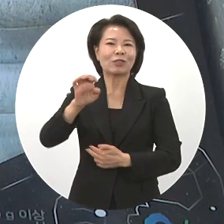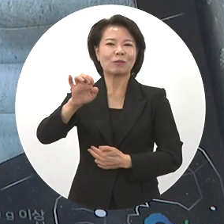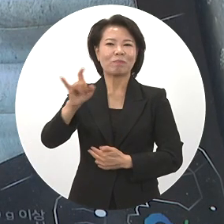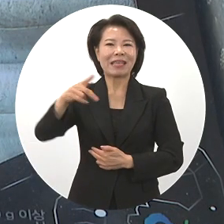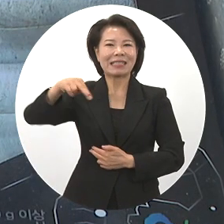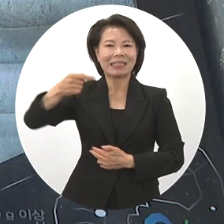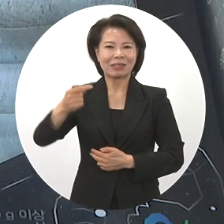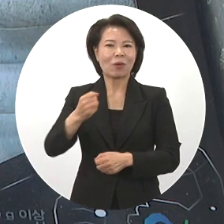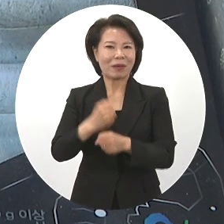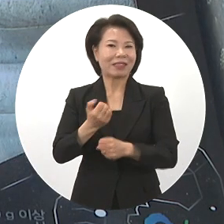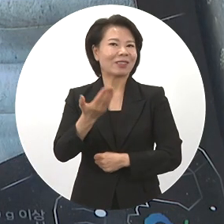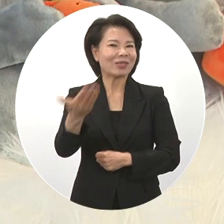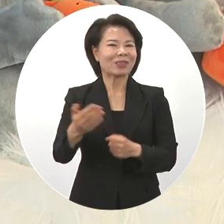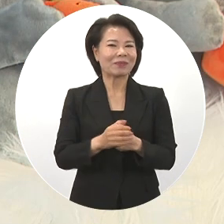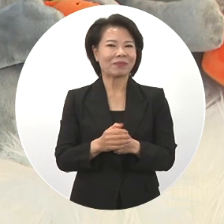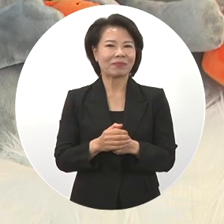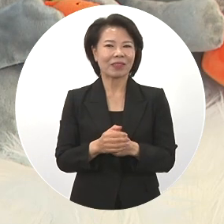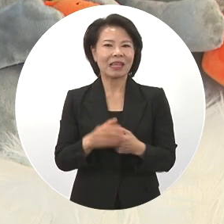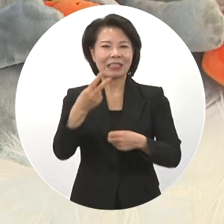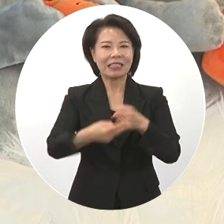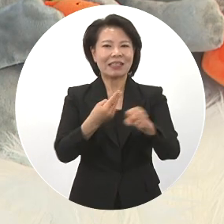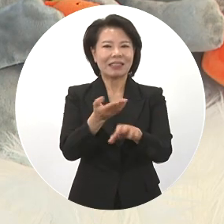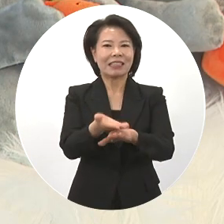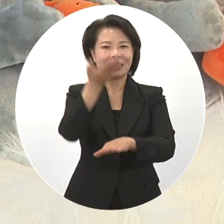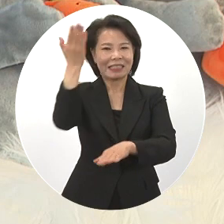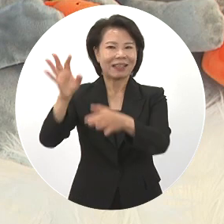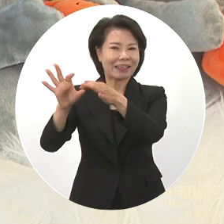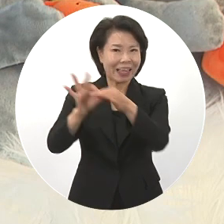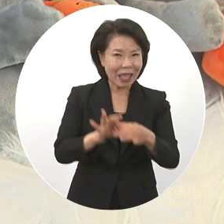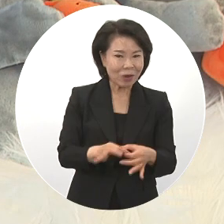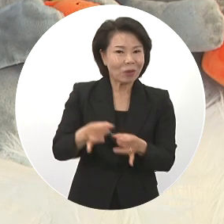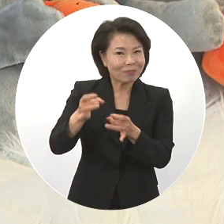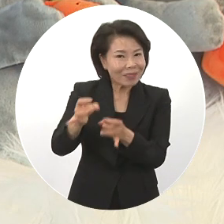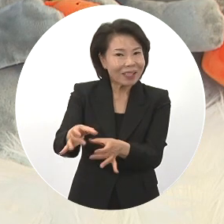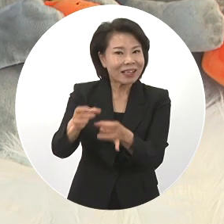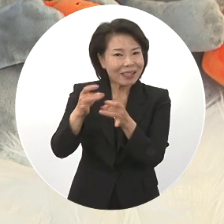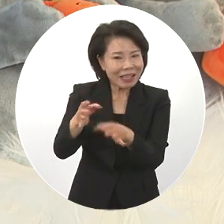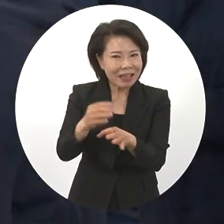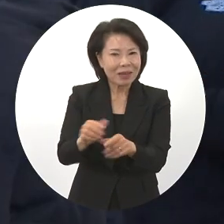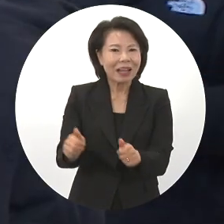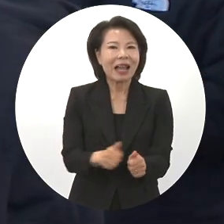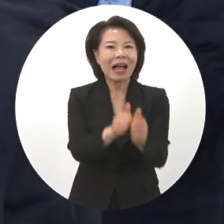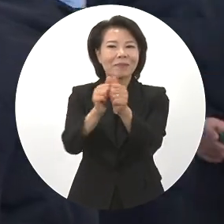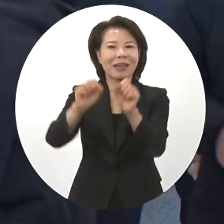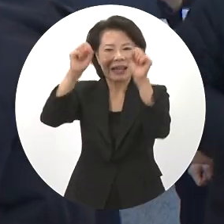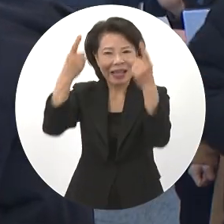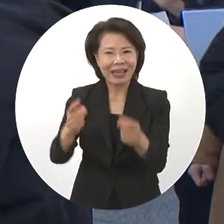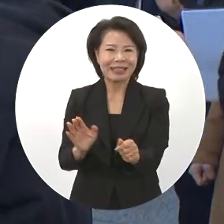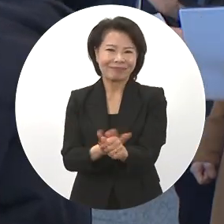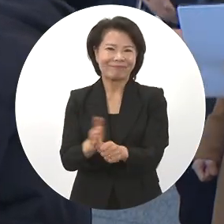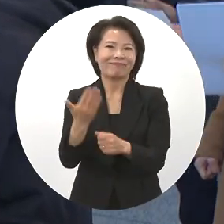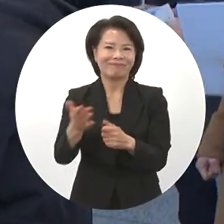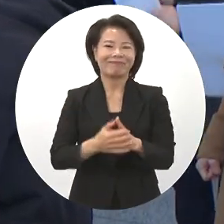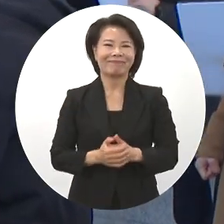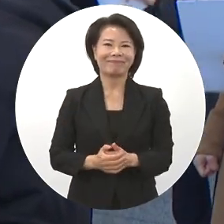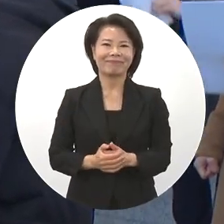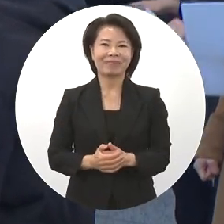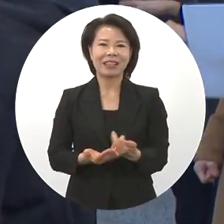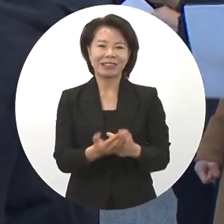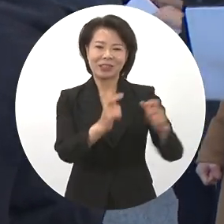패스도 자동 발급되는데요. 2년 이상 연속 기부 시 동반자 할인 혜택까지